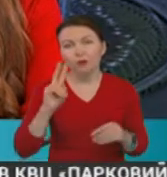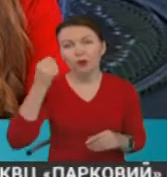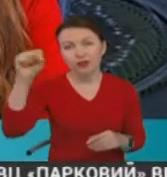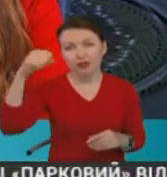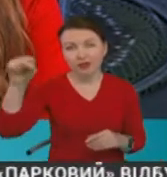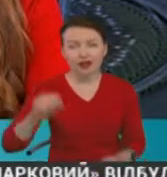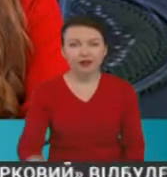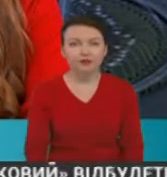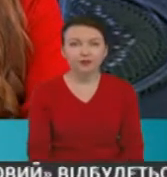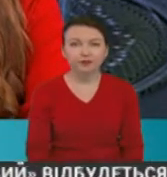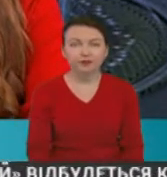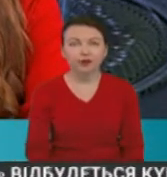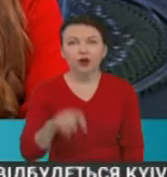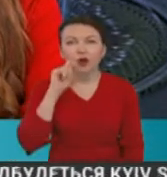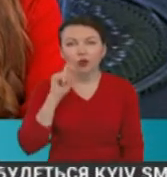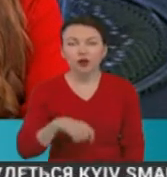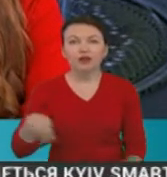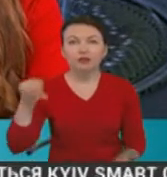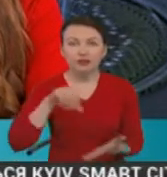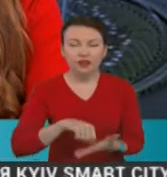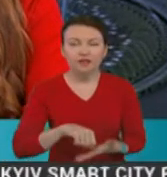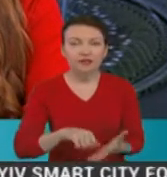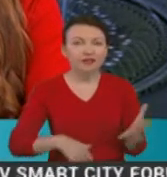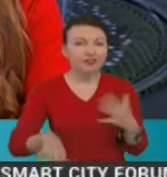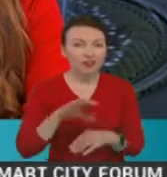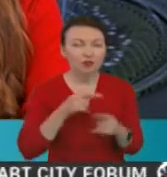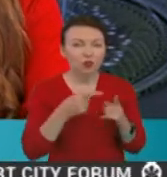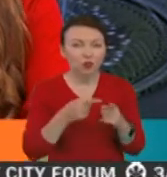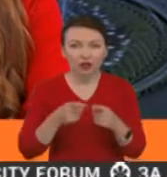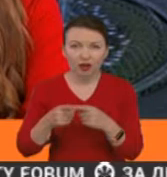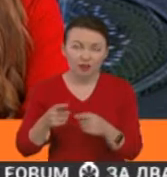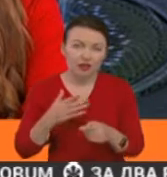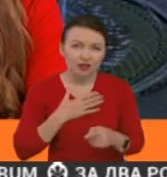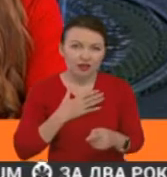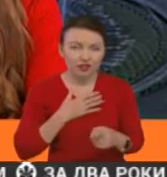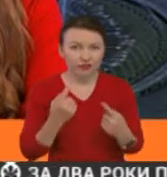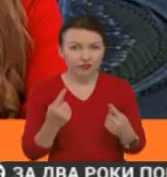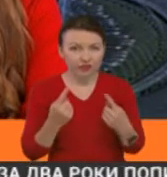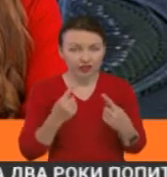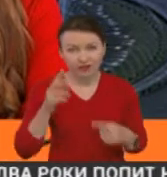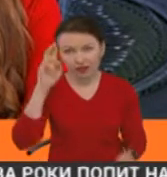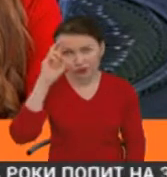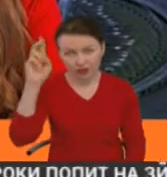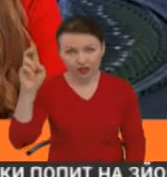победителей. Украина представлена всеми уголками нашего великого